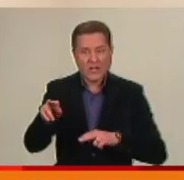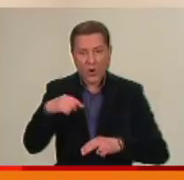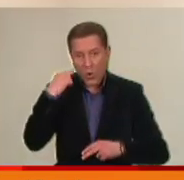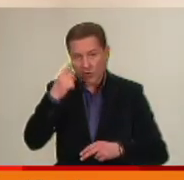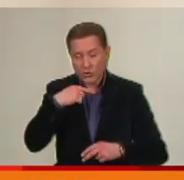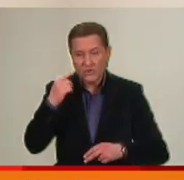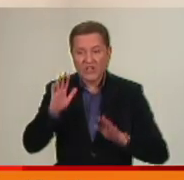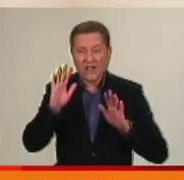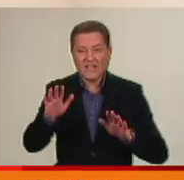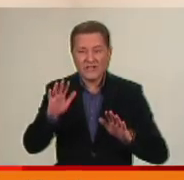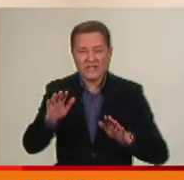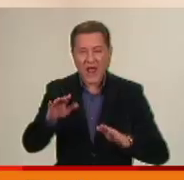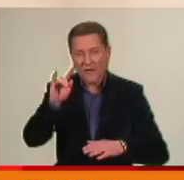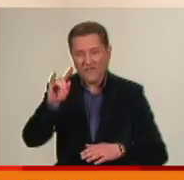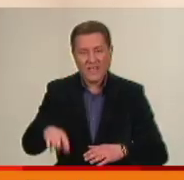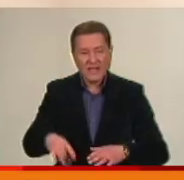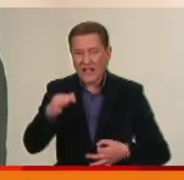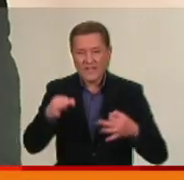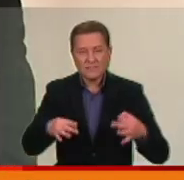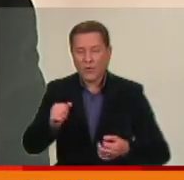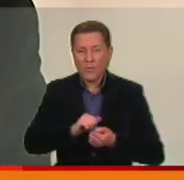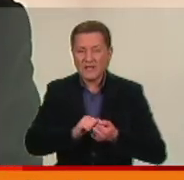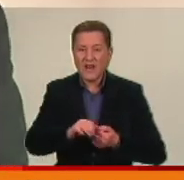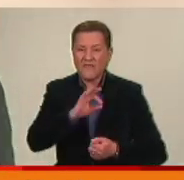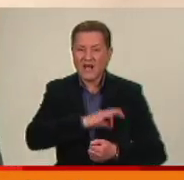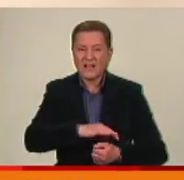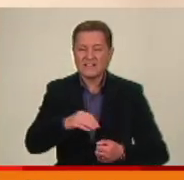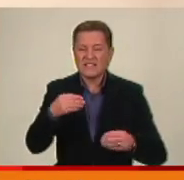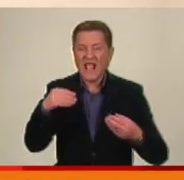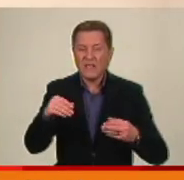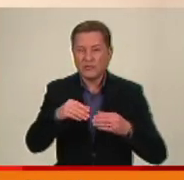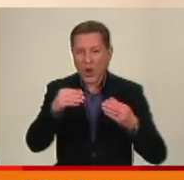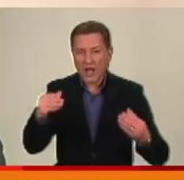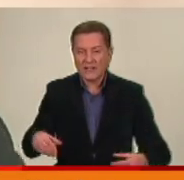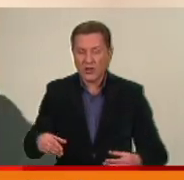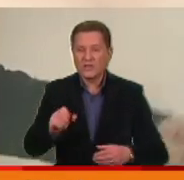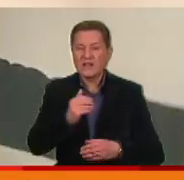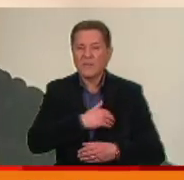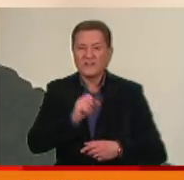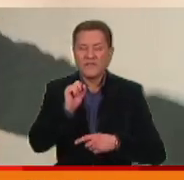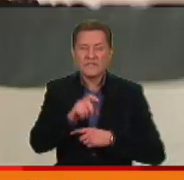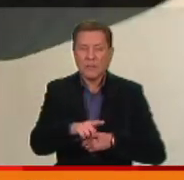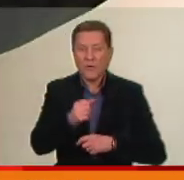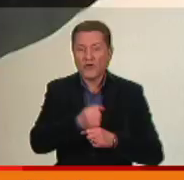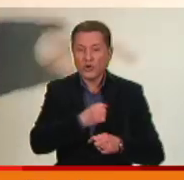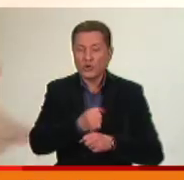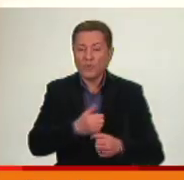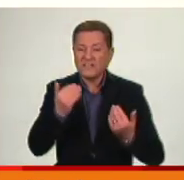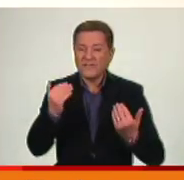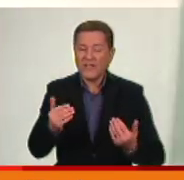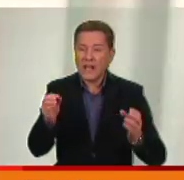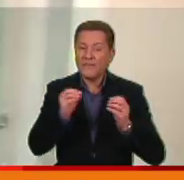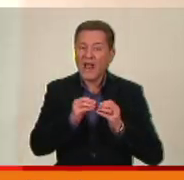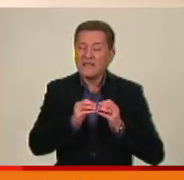лише вікна не з природнього матеріалу. Також ми використали гіпсокартон. І це тому, що так забажав замовник. У розробці нині ще